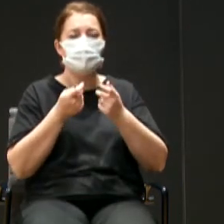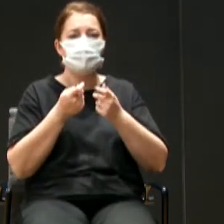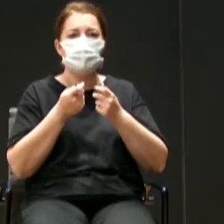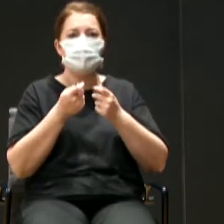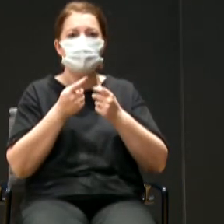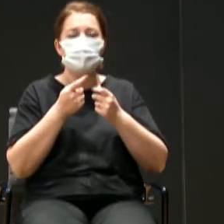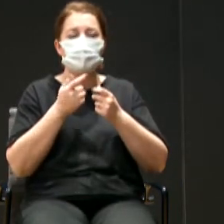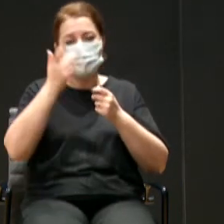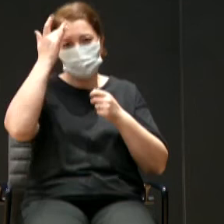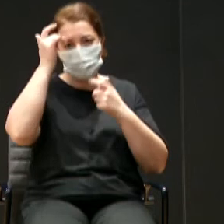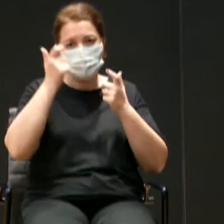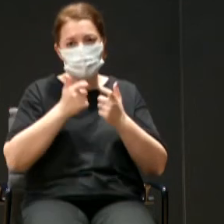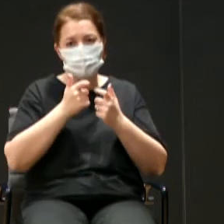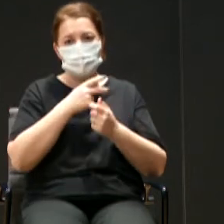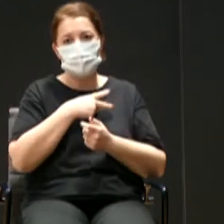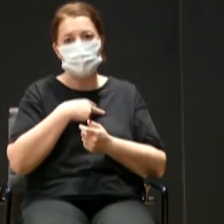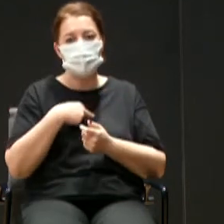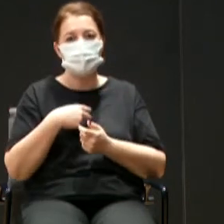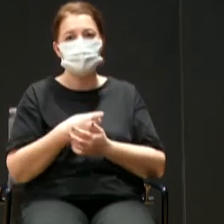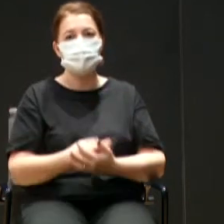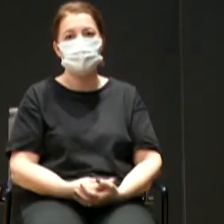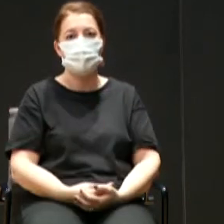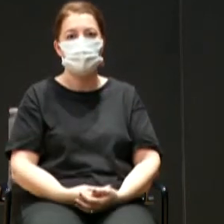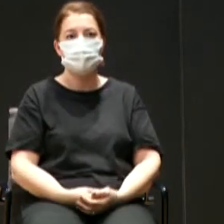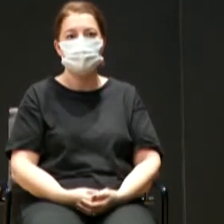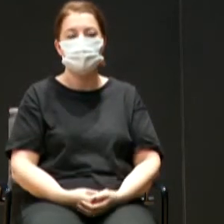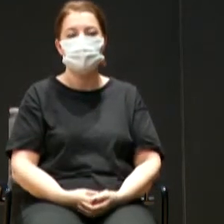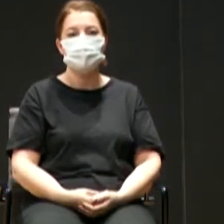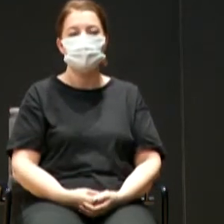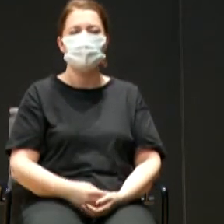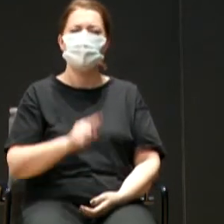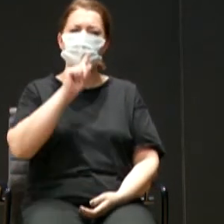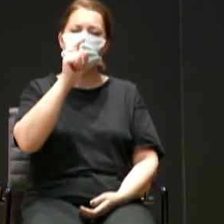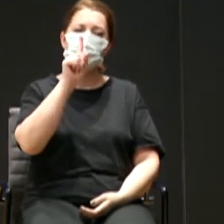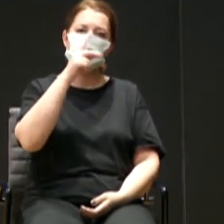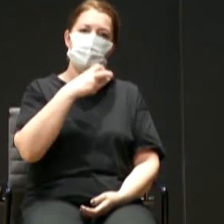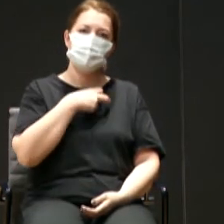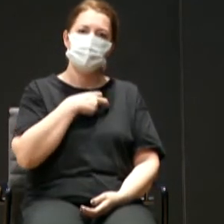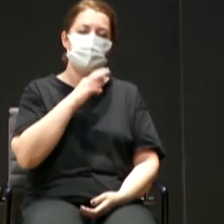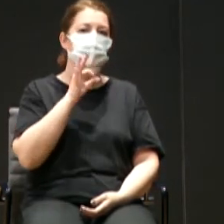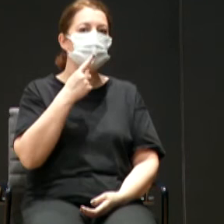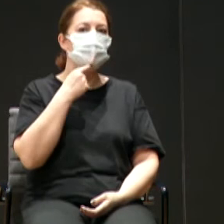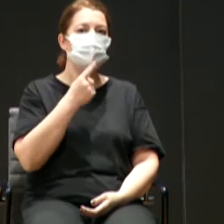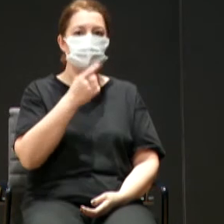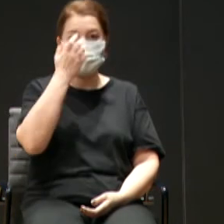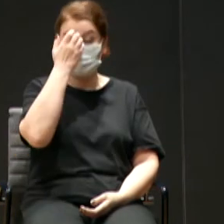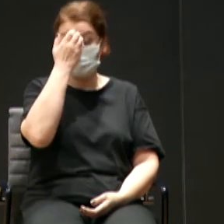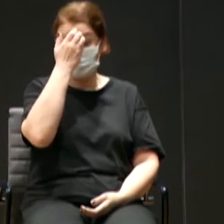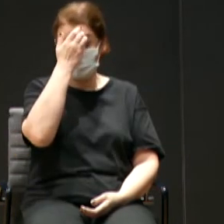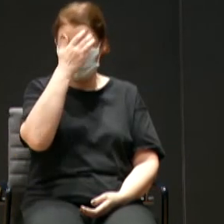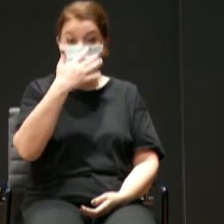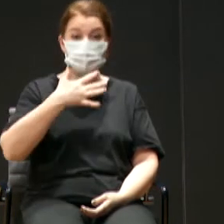Beylikdüzü Belediyesi'nde alakalı size soruyorum ya. Soruyorum. Allah aşkına ya. Ne dedi Cumhuriyet Halk